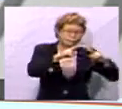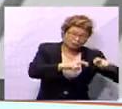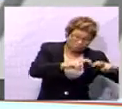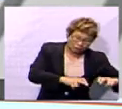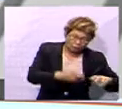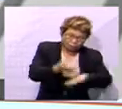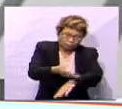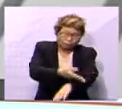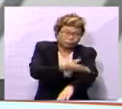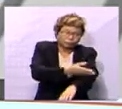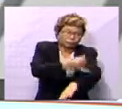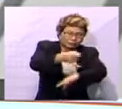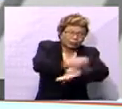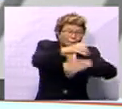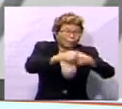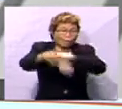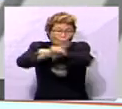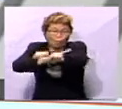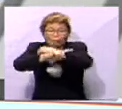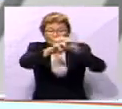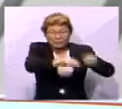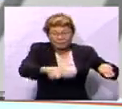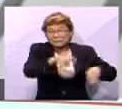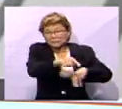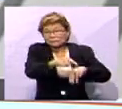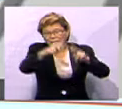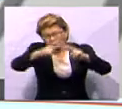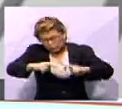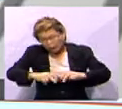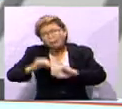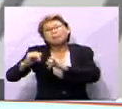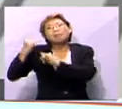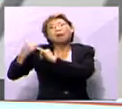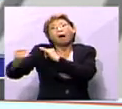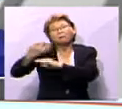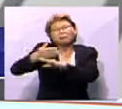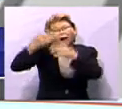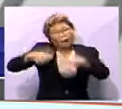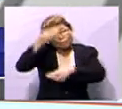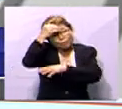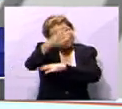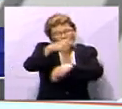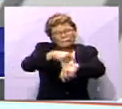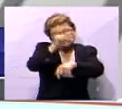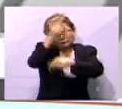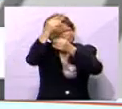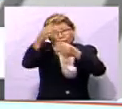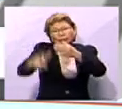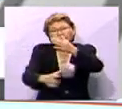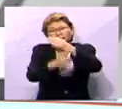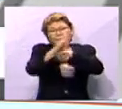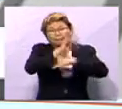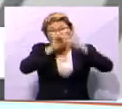Kajian penambahbaikan garis panduan hukuman terhadap pelajar kini di peringkat akhir sebelum diumumkan dalam tempoh terdekat. Timbalan